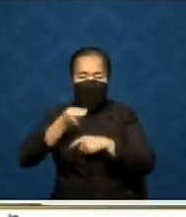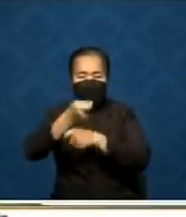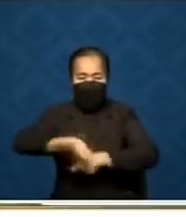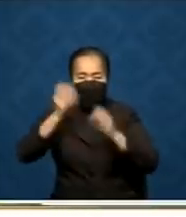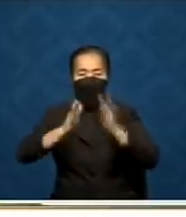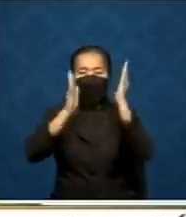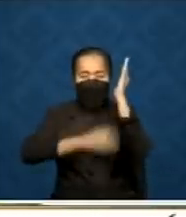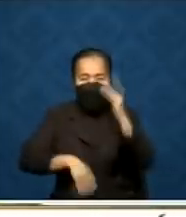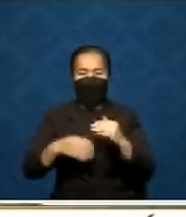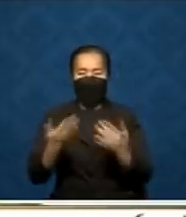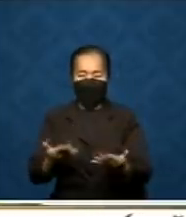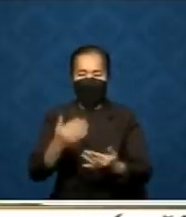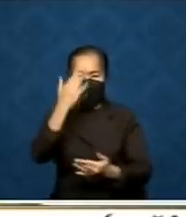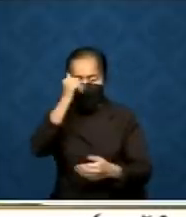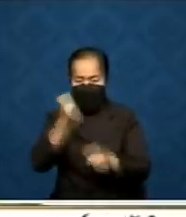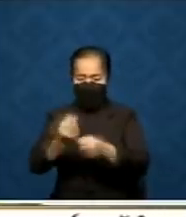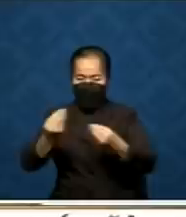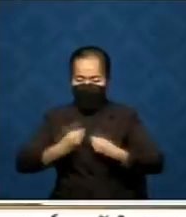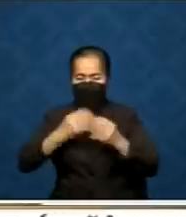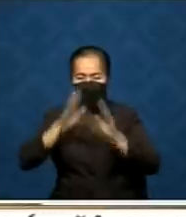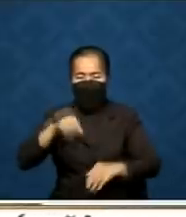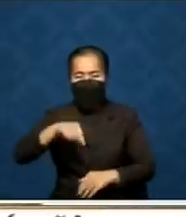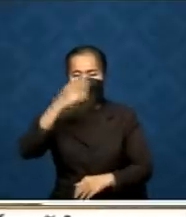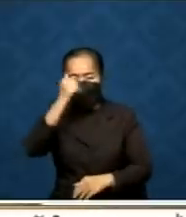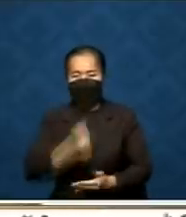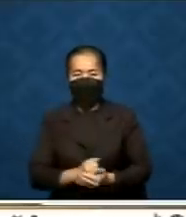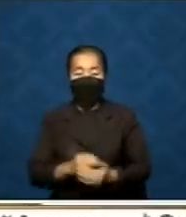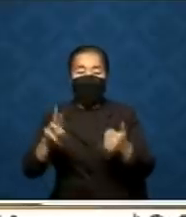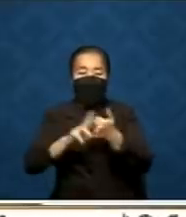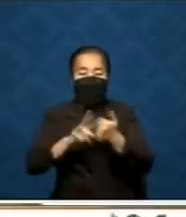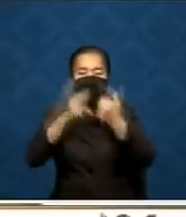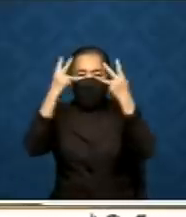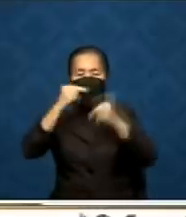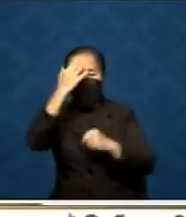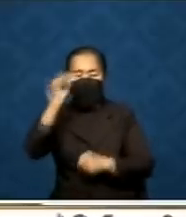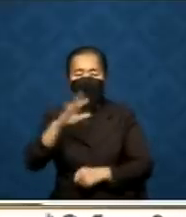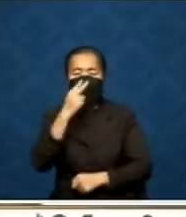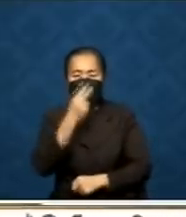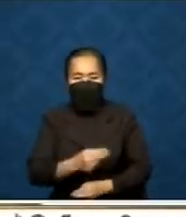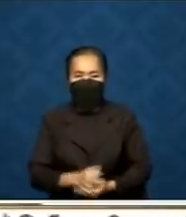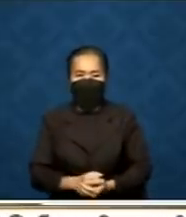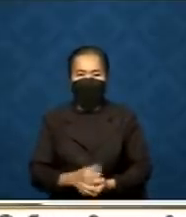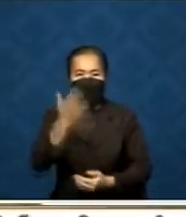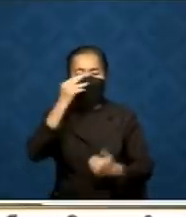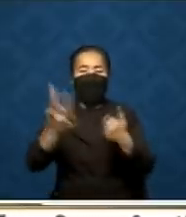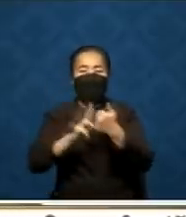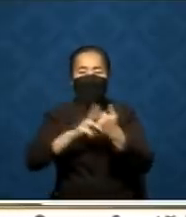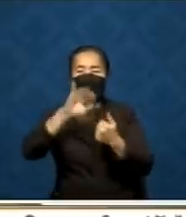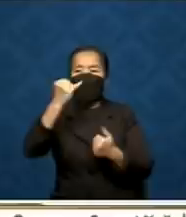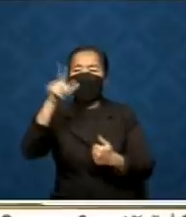ประมงโอ๊ยทำไมทำอย่างนี้แล้วรอนายกที่ดูทำไมไปเอาลองคิดมาดูทำไมไม่เอาลองจูลิน